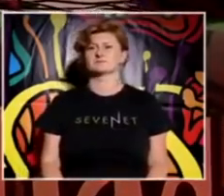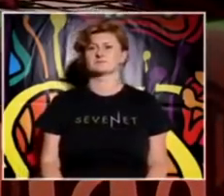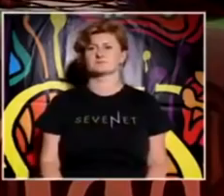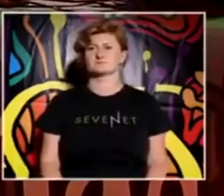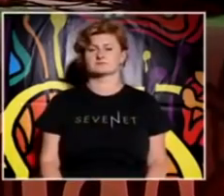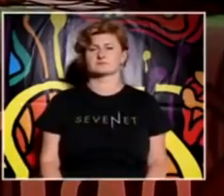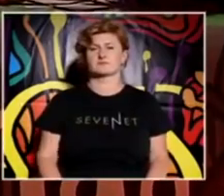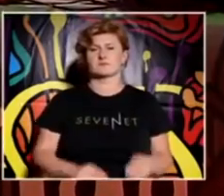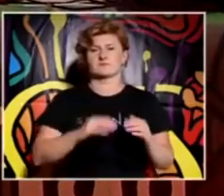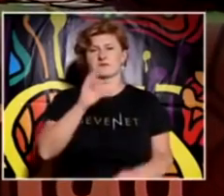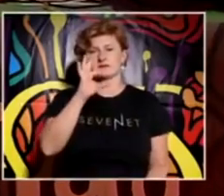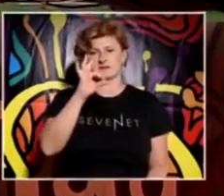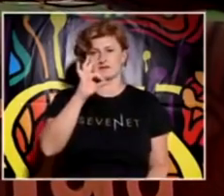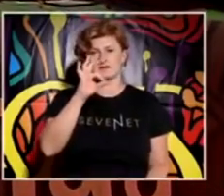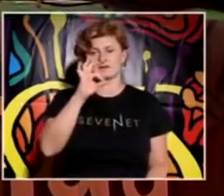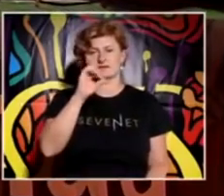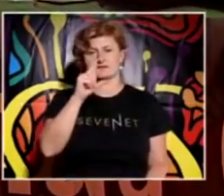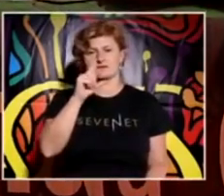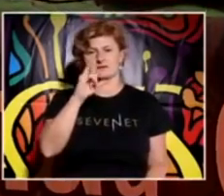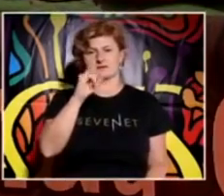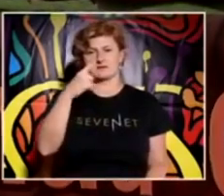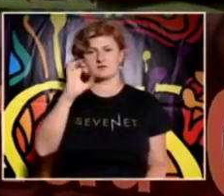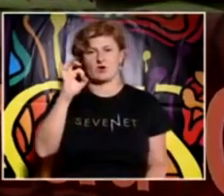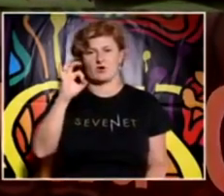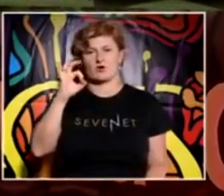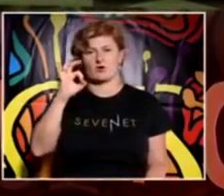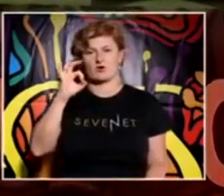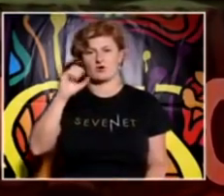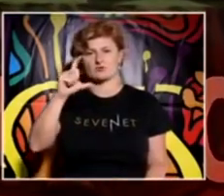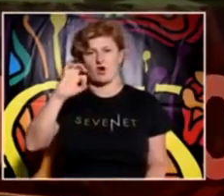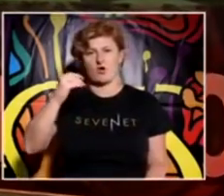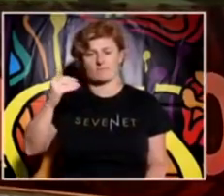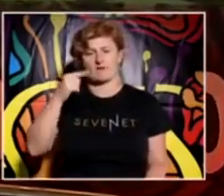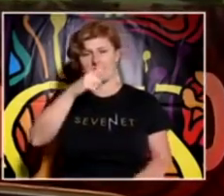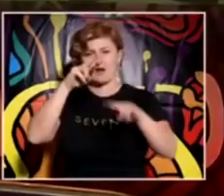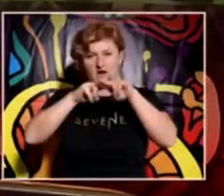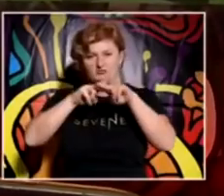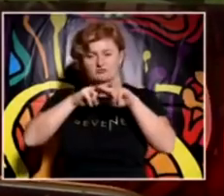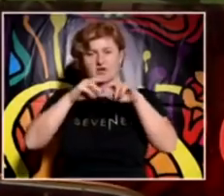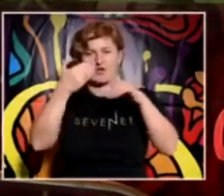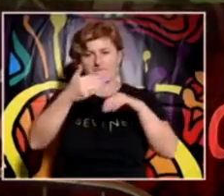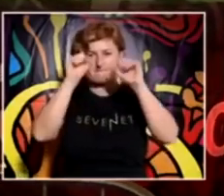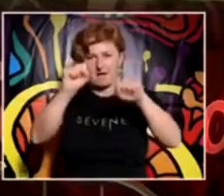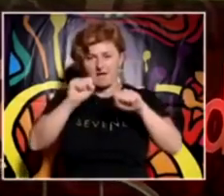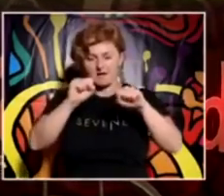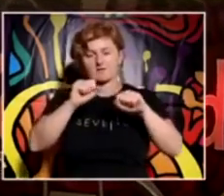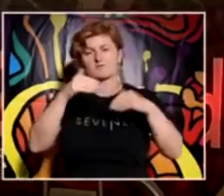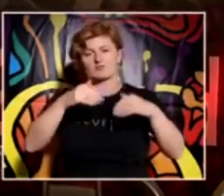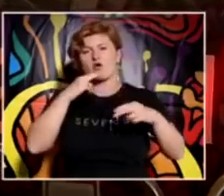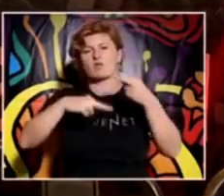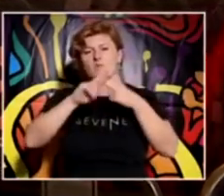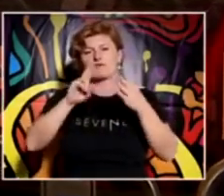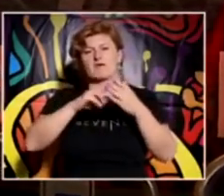slido.com po polsku albo Slido, jakbyście chcieli, i tam można, używając specjalnego kodu hashtag mbank, odpowiedzieć na pytanie,